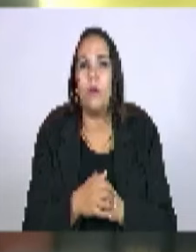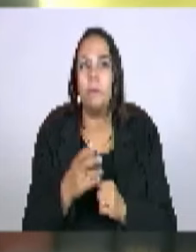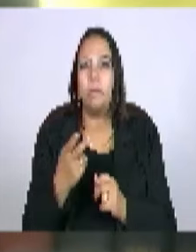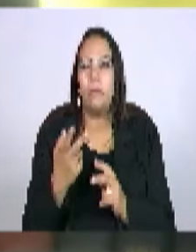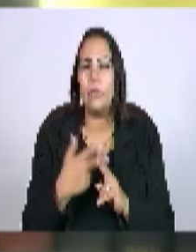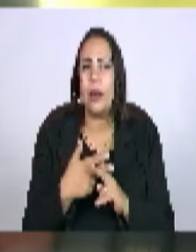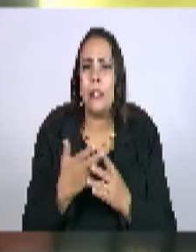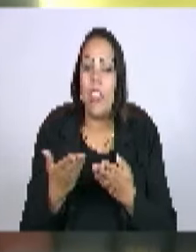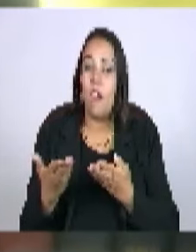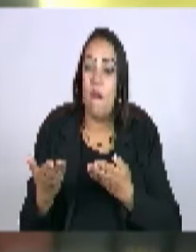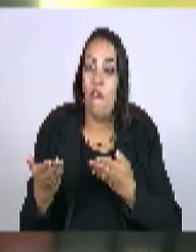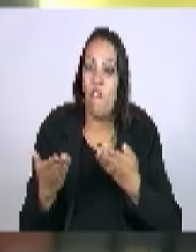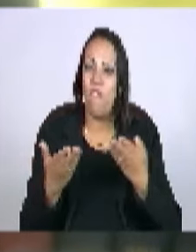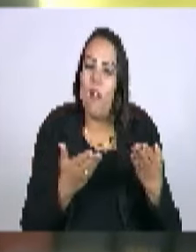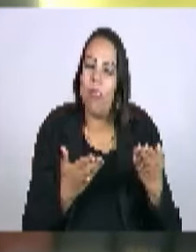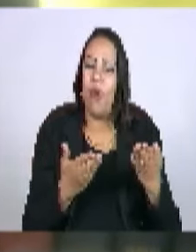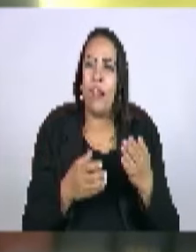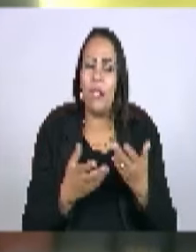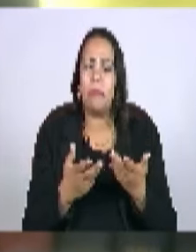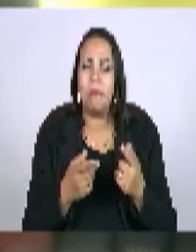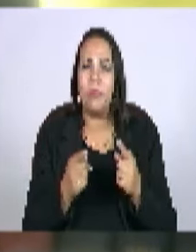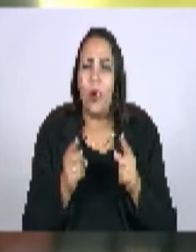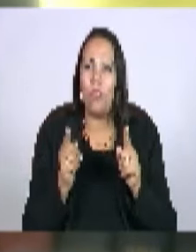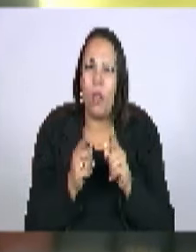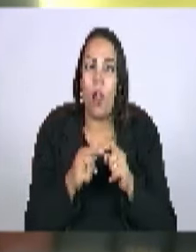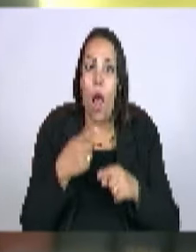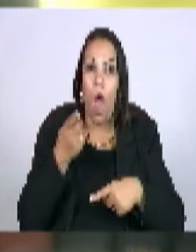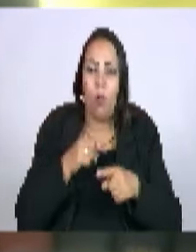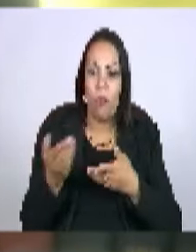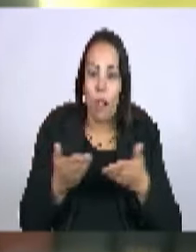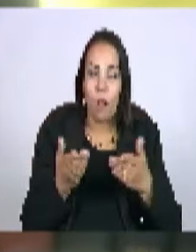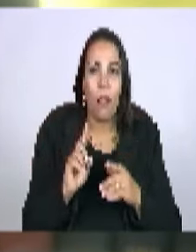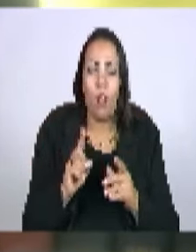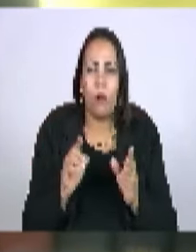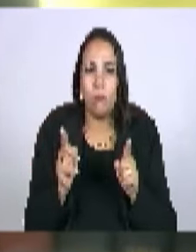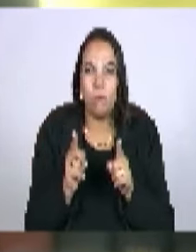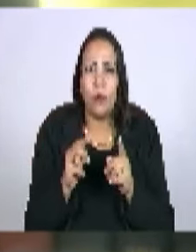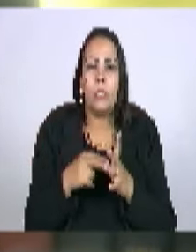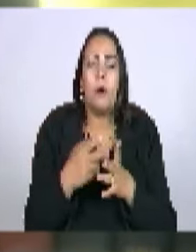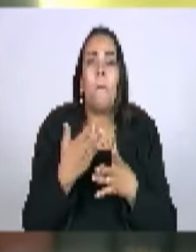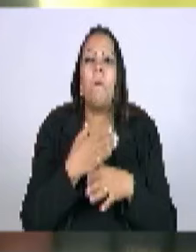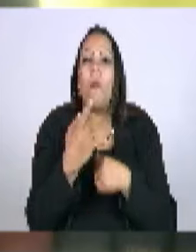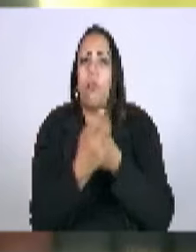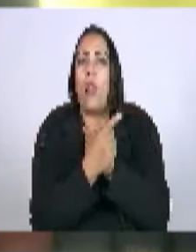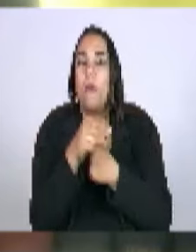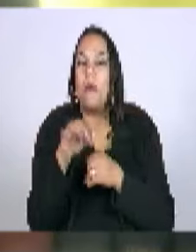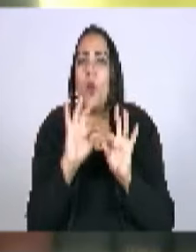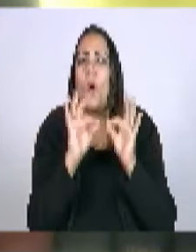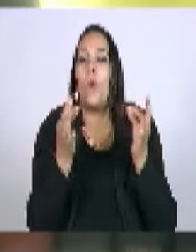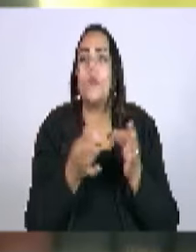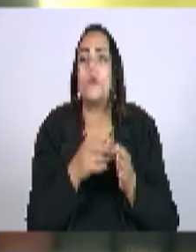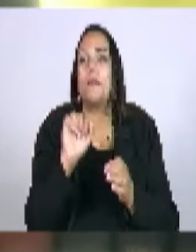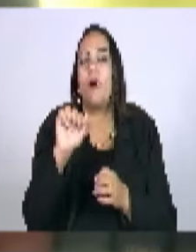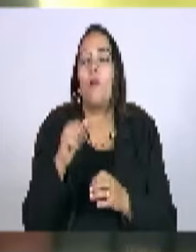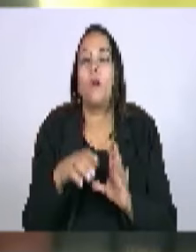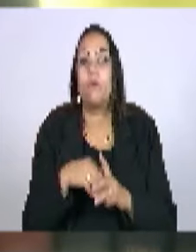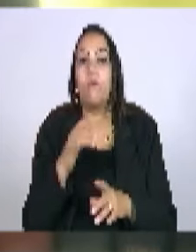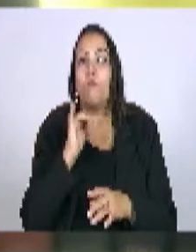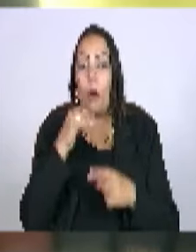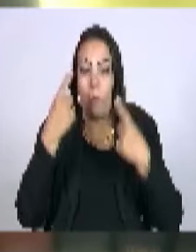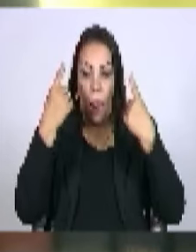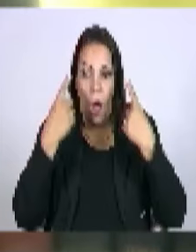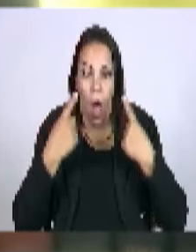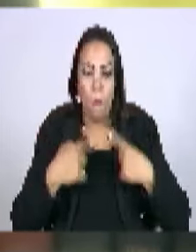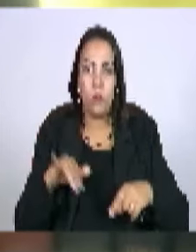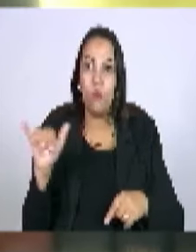للناس بتبقى في اضيق الحدود وبيقول لك ربما اعلم ده من اسرته لا يهتم بمظهره